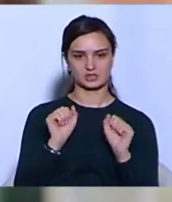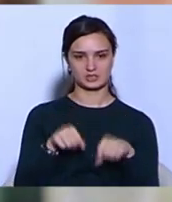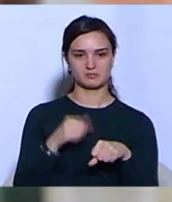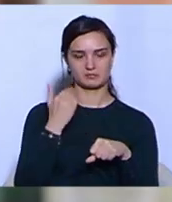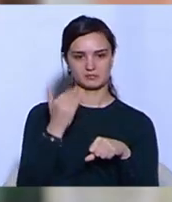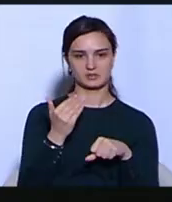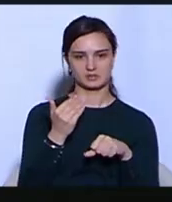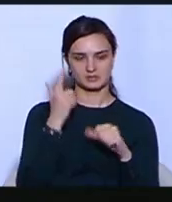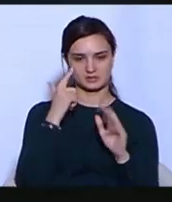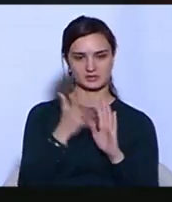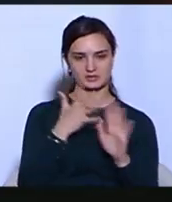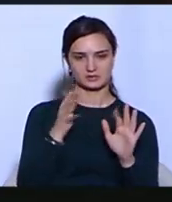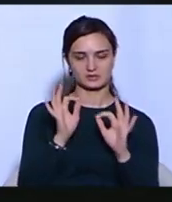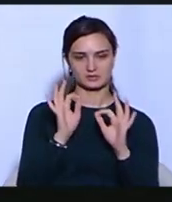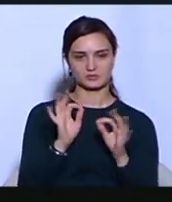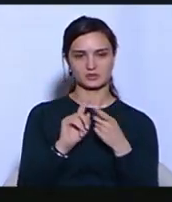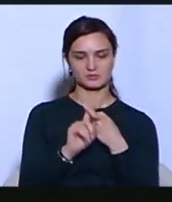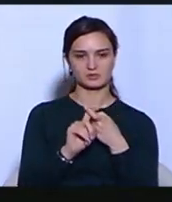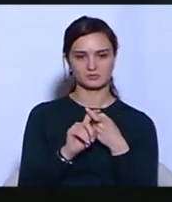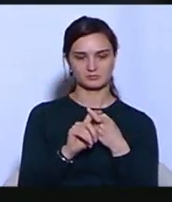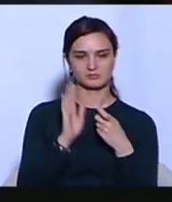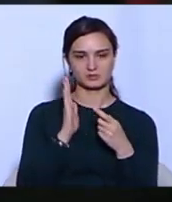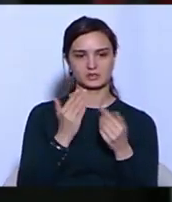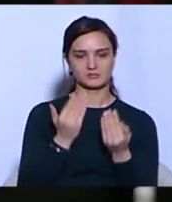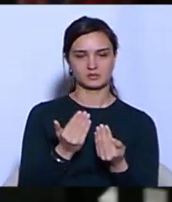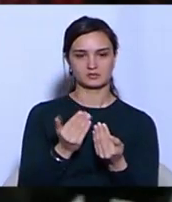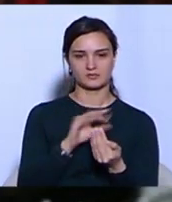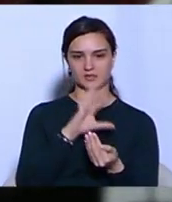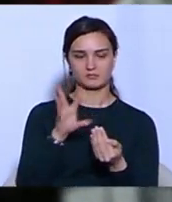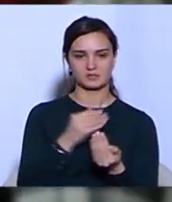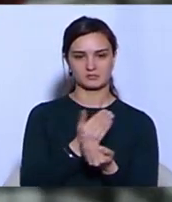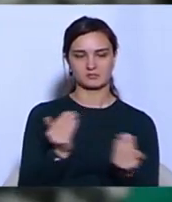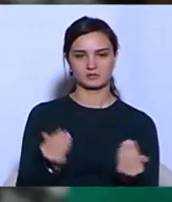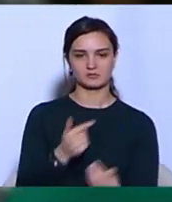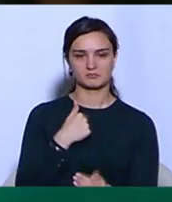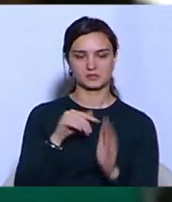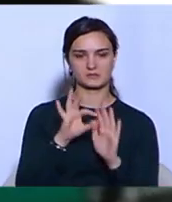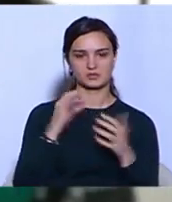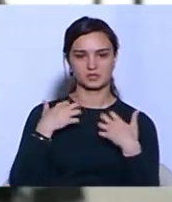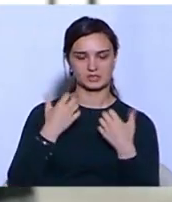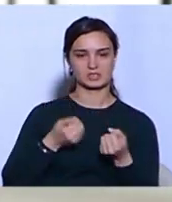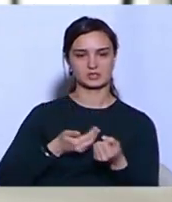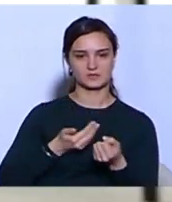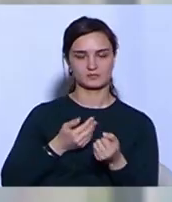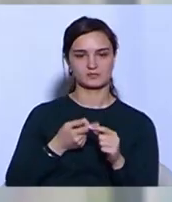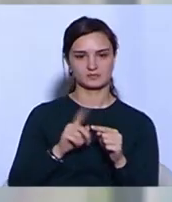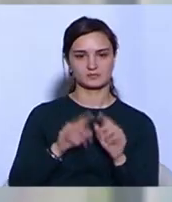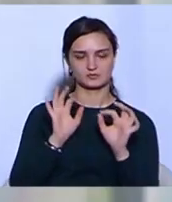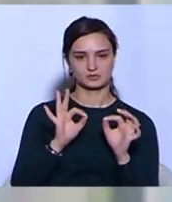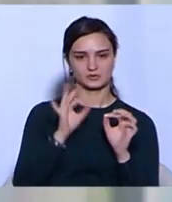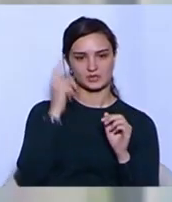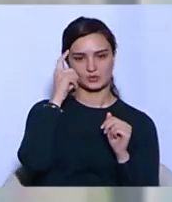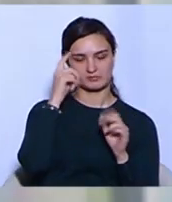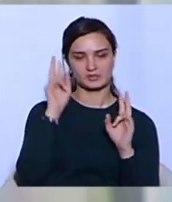მის გაანალიზებას, სწორი დამოკიდებულება ჩამოუყალიბდებათ ყველაფრის მიმართ. მე ავირჩე ჯანსაღი ცხოვრების წესი. სწორად